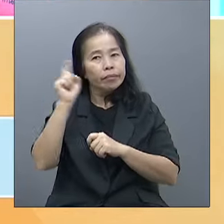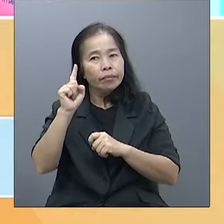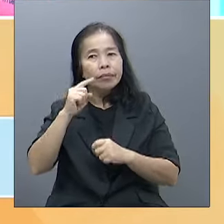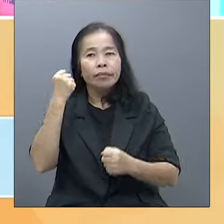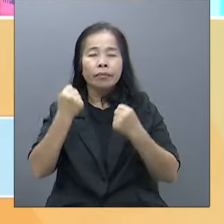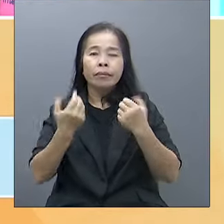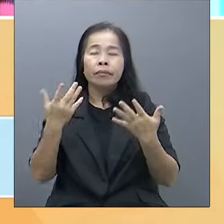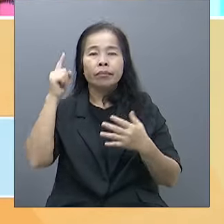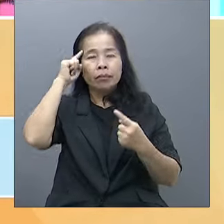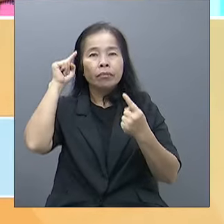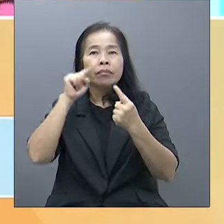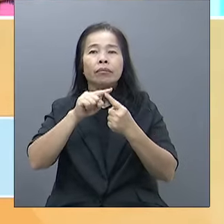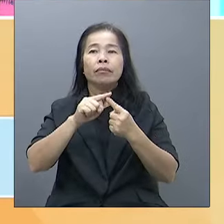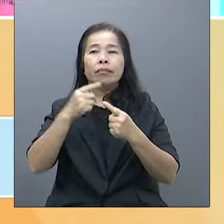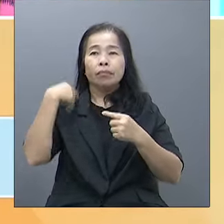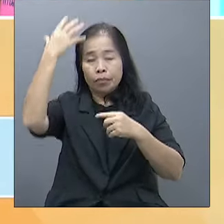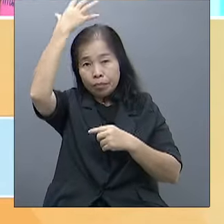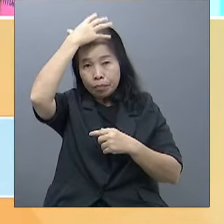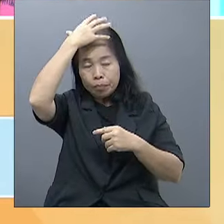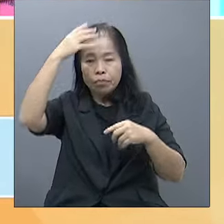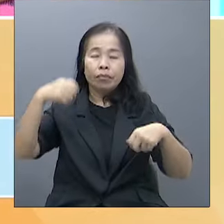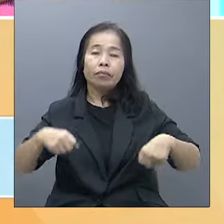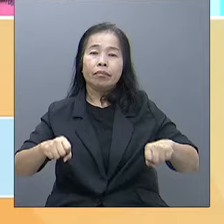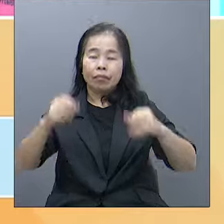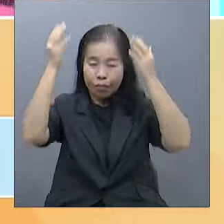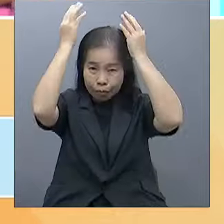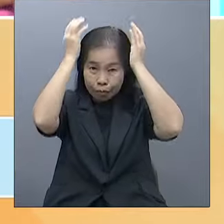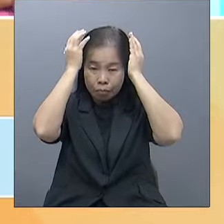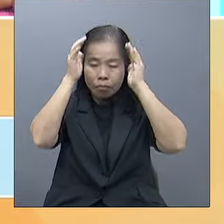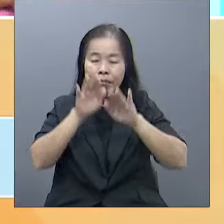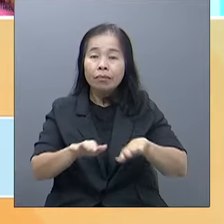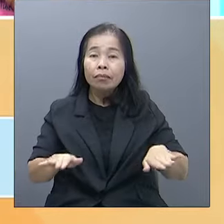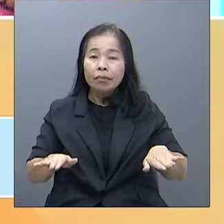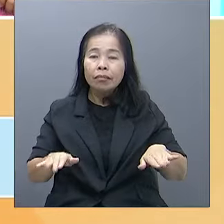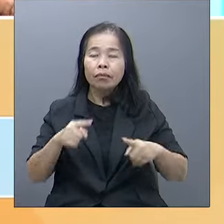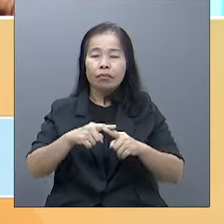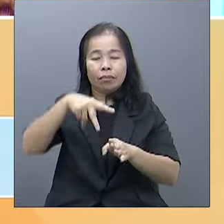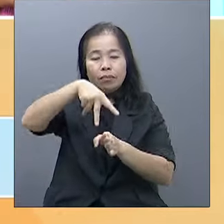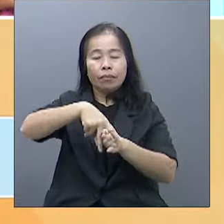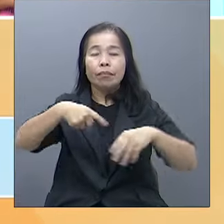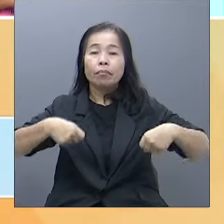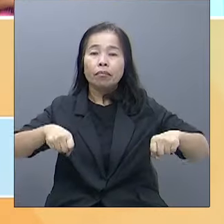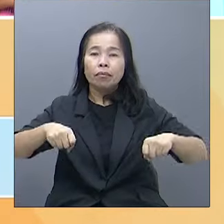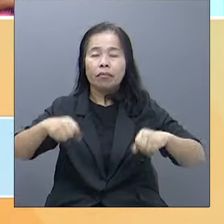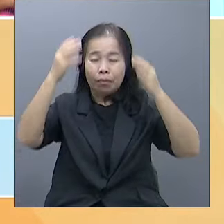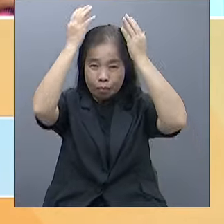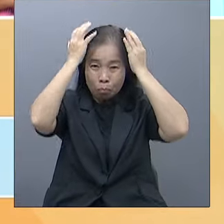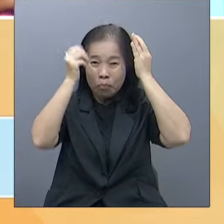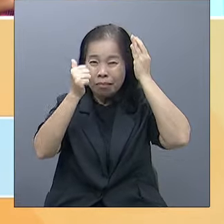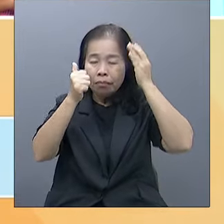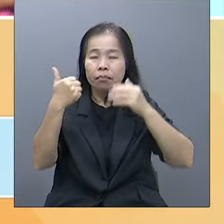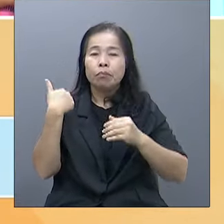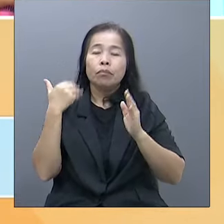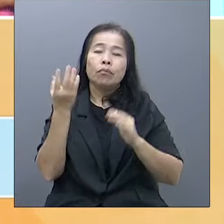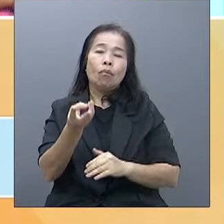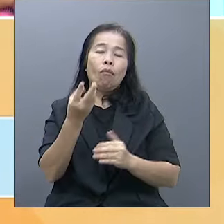กมากๆหมวกกันน็อกเด็กเนี่ยที่พูดกันในเวทีเสวนาหมวกกันน็อกเด็กที่มีคุณภาพมีน้อยมากและแพงม